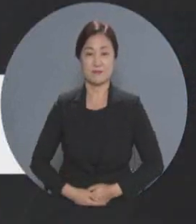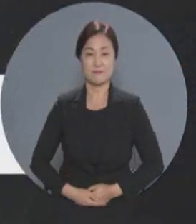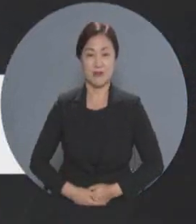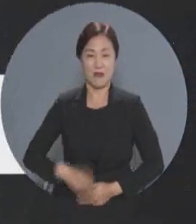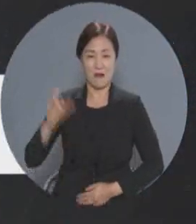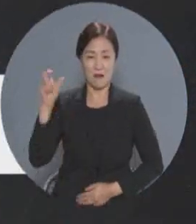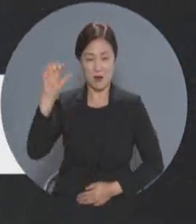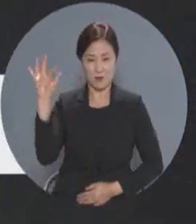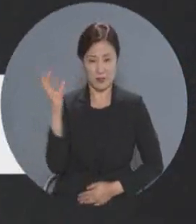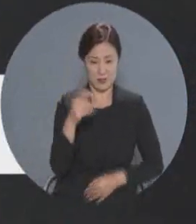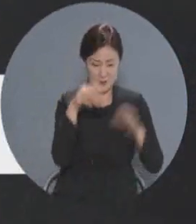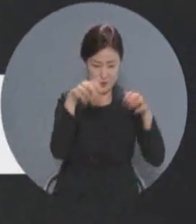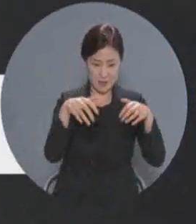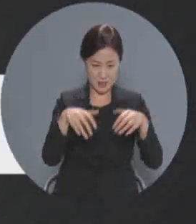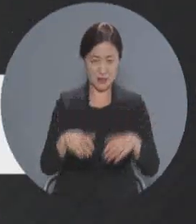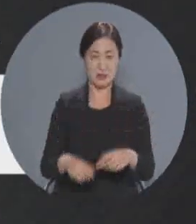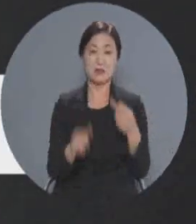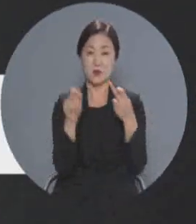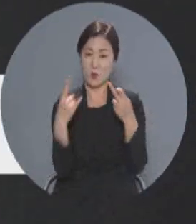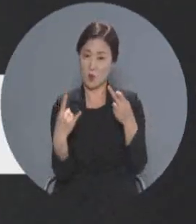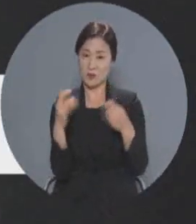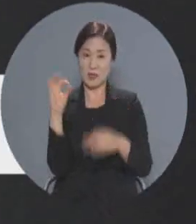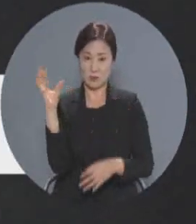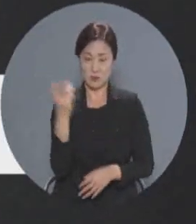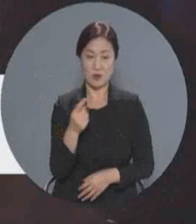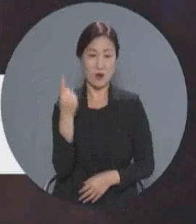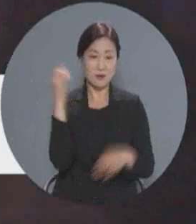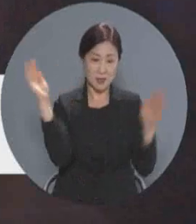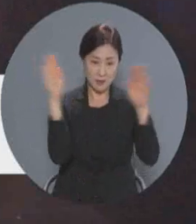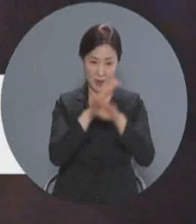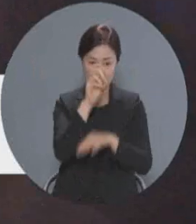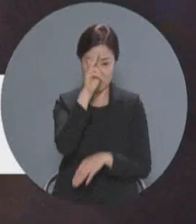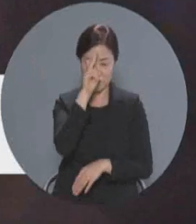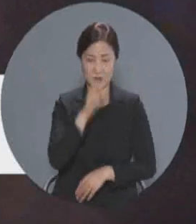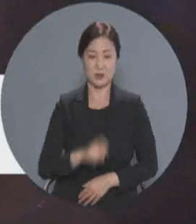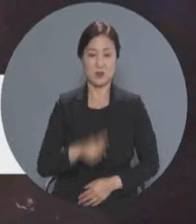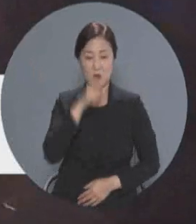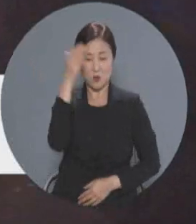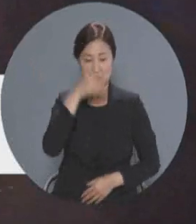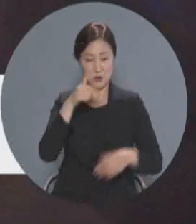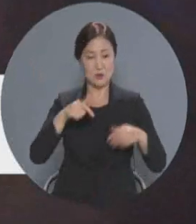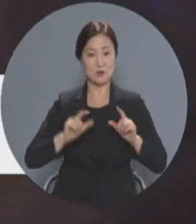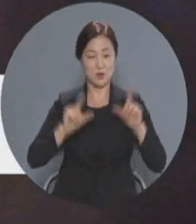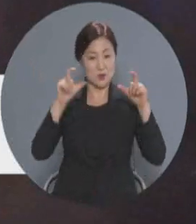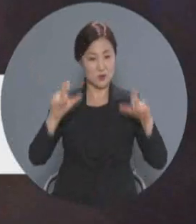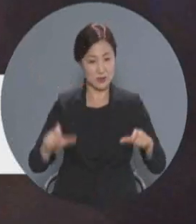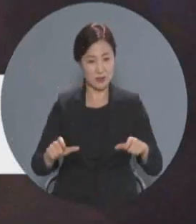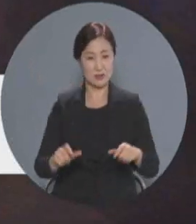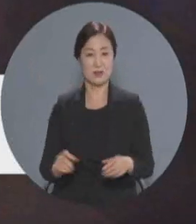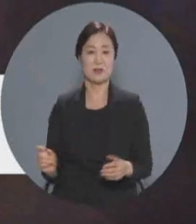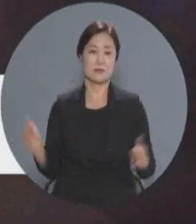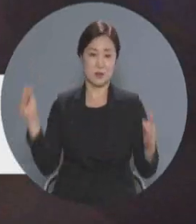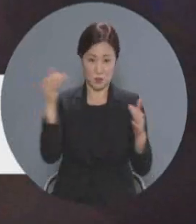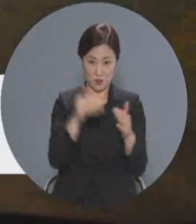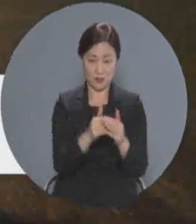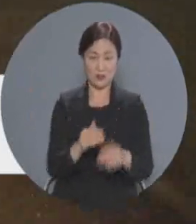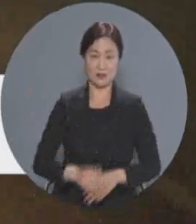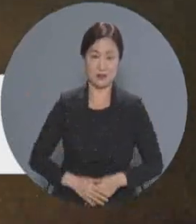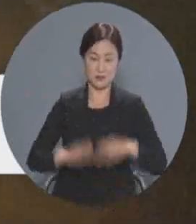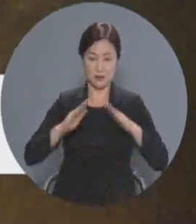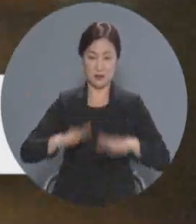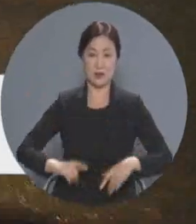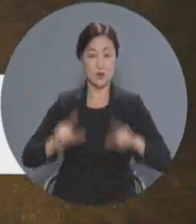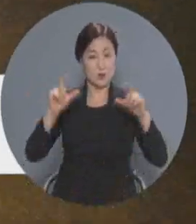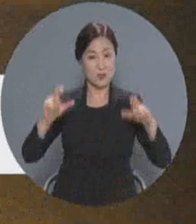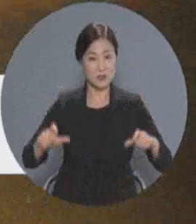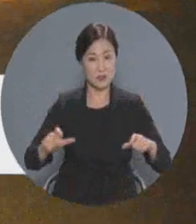강한 비바람을 동반한 제12호 태풍 오마이스는 어젯밤 자정쯤 여수 동쪽 20km에 상륙했고 전남